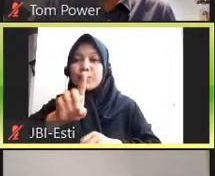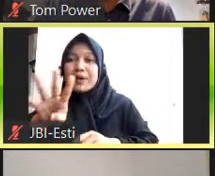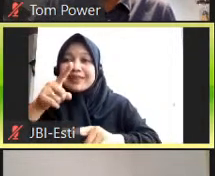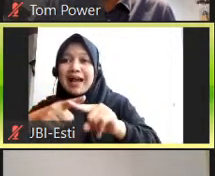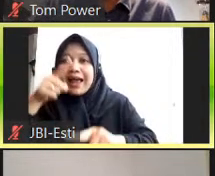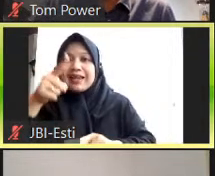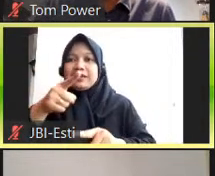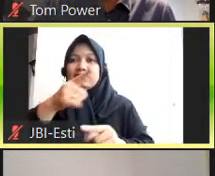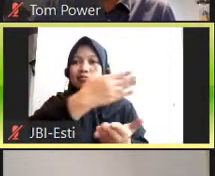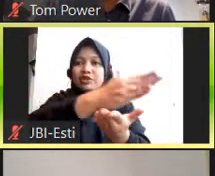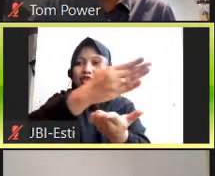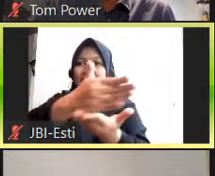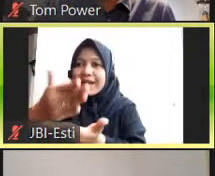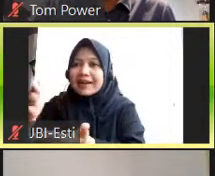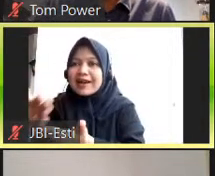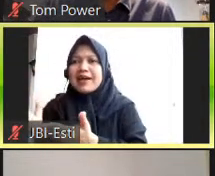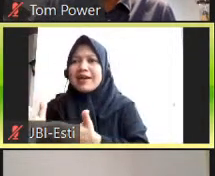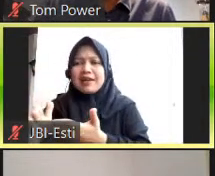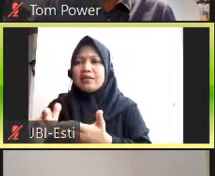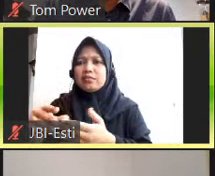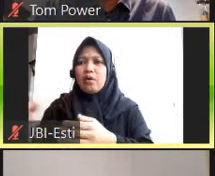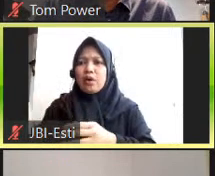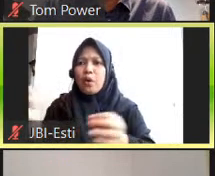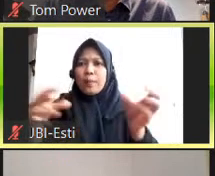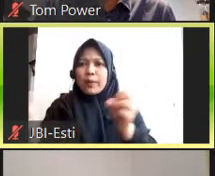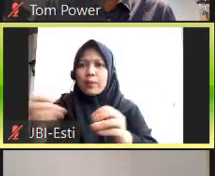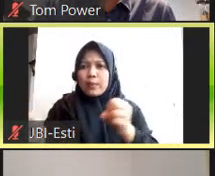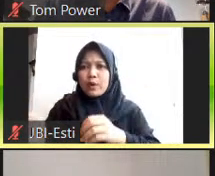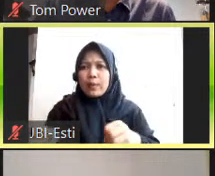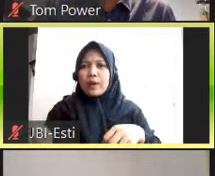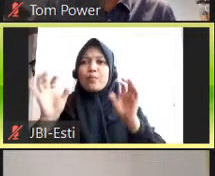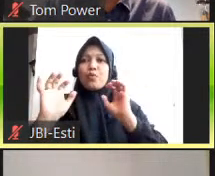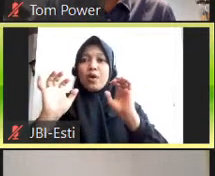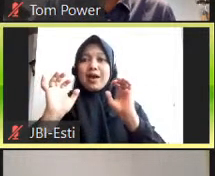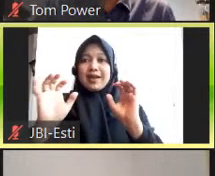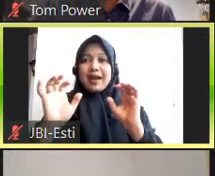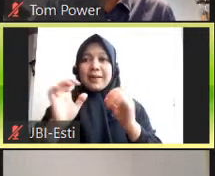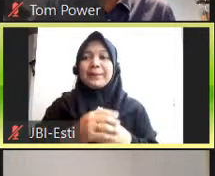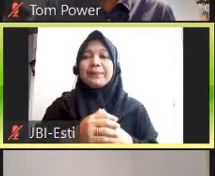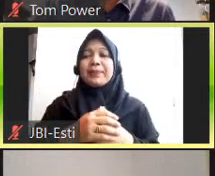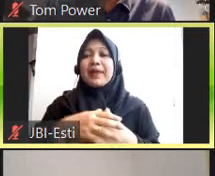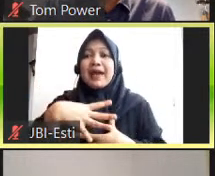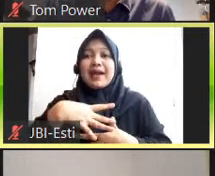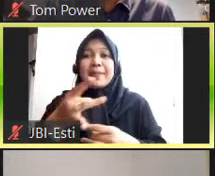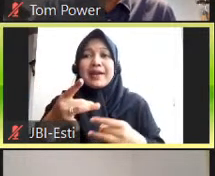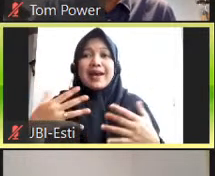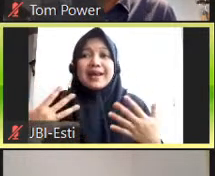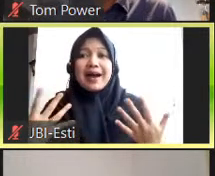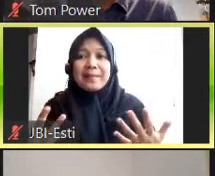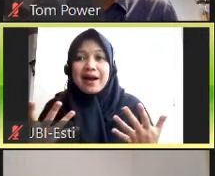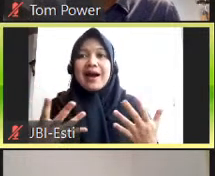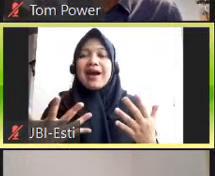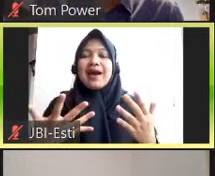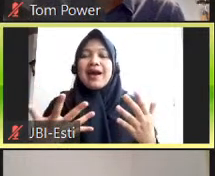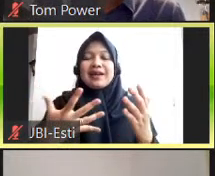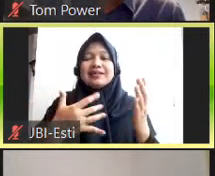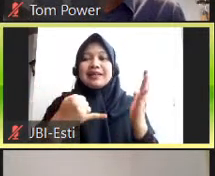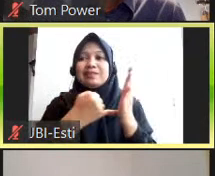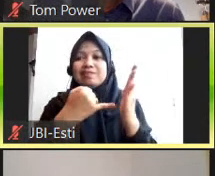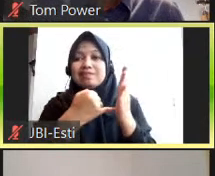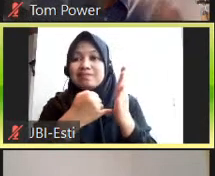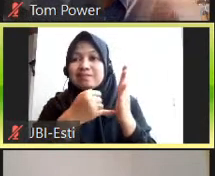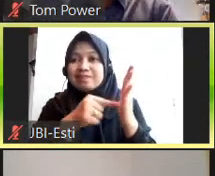warganet. Yang menarik adalah bahwa akun ini memuat konten yang dibuat oleh barisan